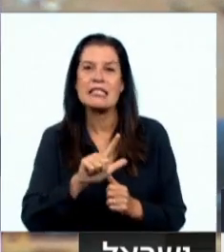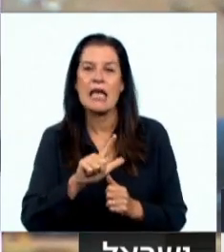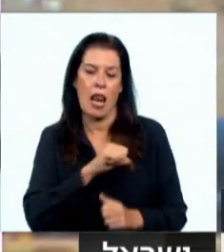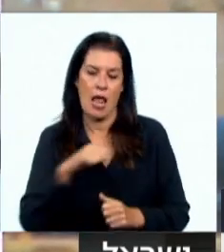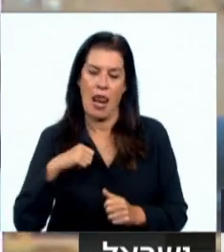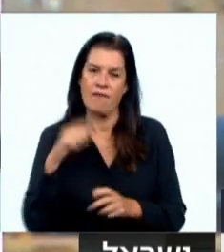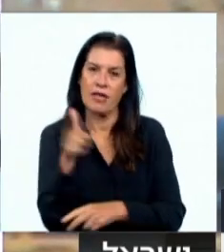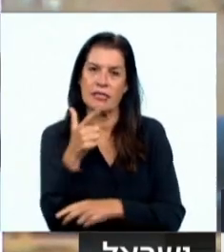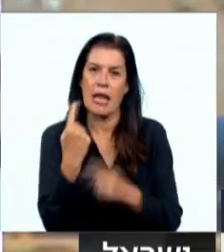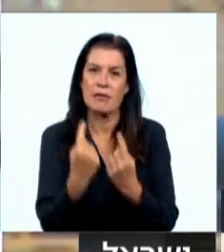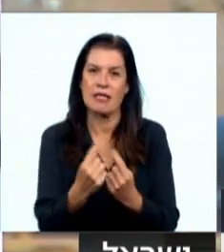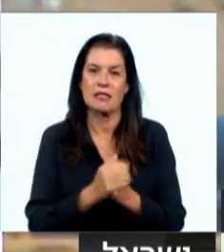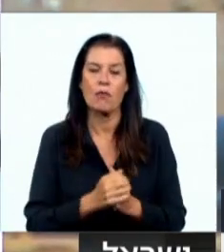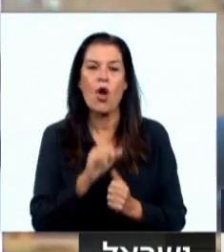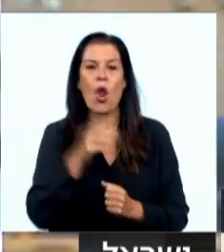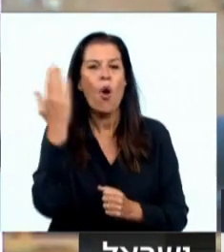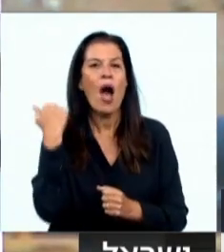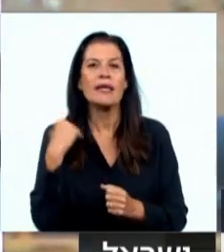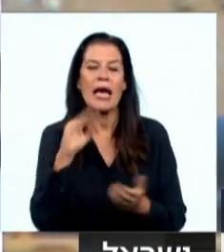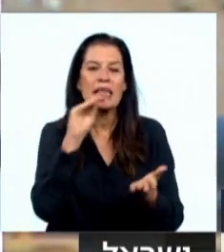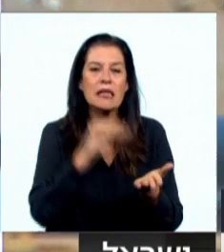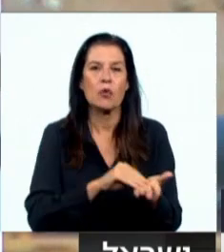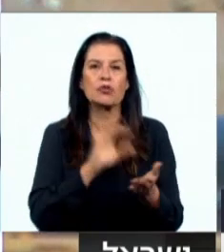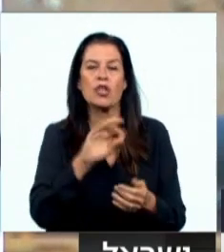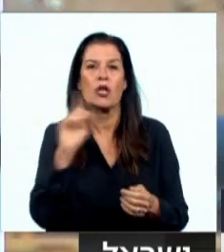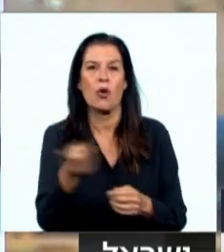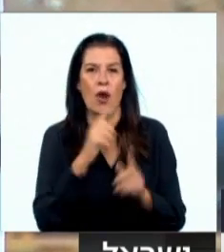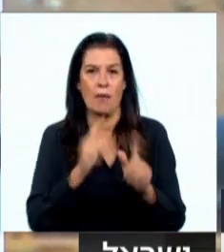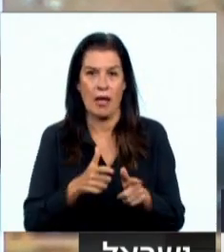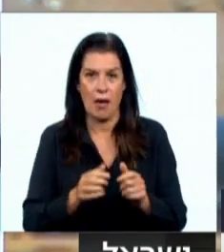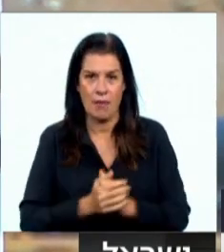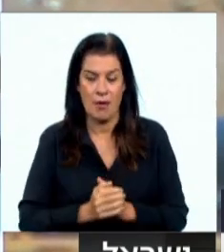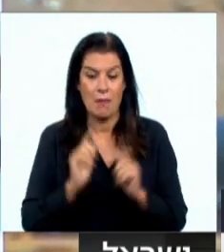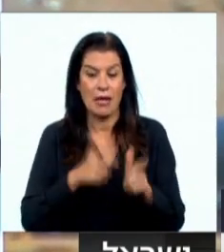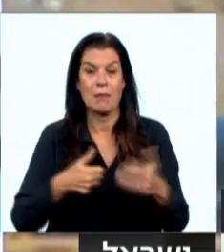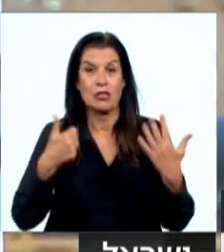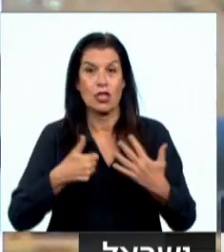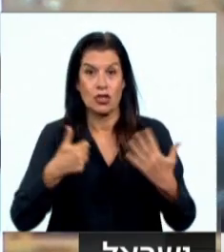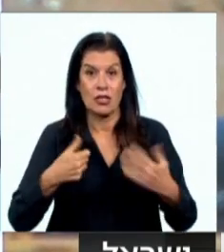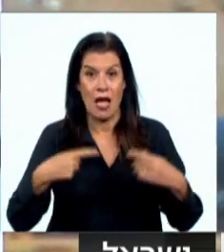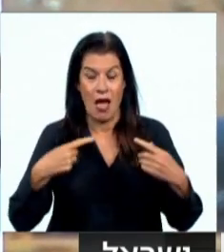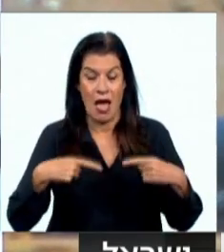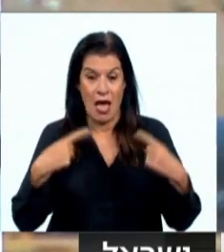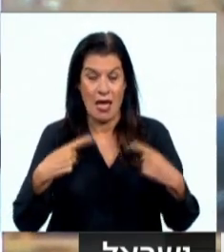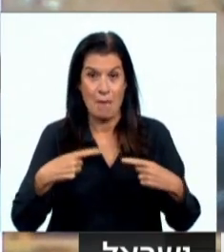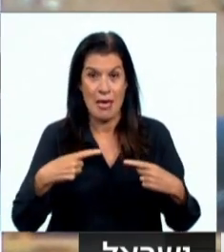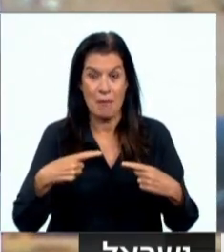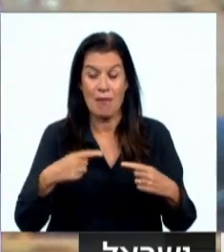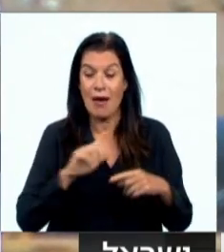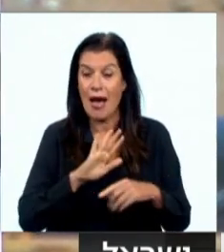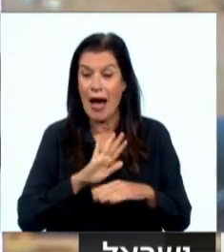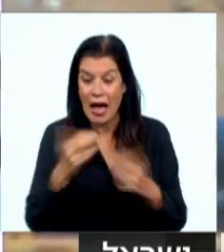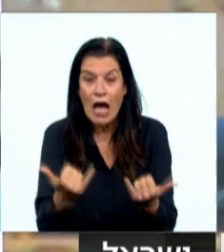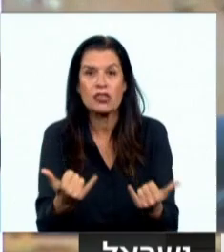ששת הימים, רק לפני כמה שנים התחילו לתעד, ואחד הפרויקטים החשובים... כן, זה פרויקטים שעדיין משלימים אותם. הפרויקט של דור כיפור,